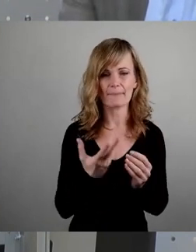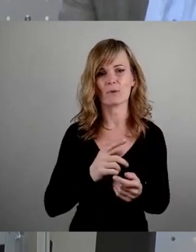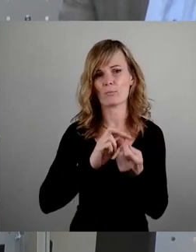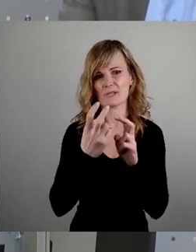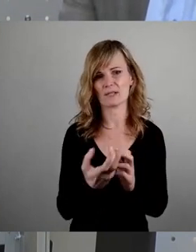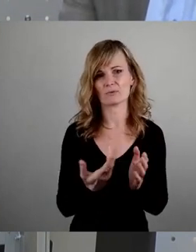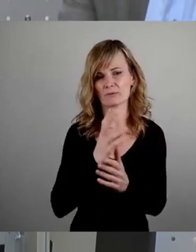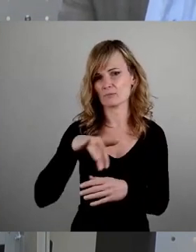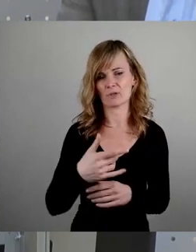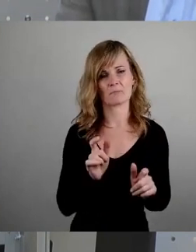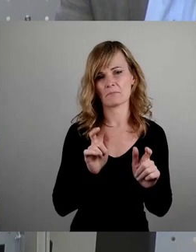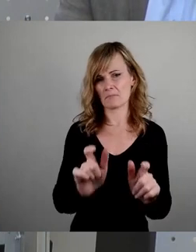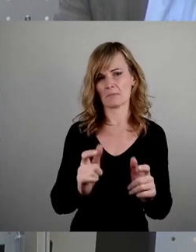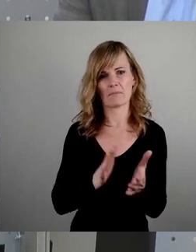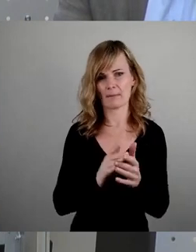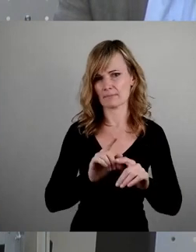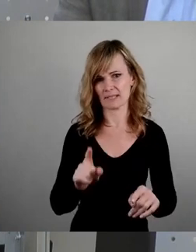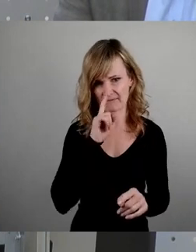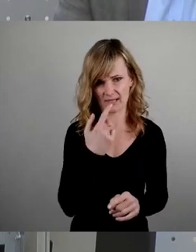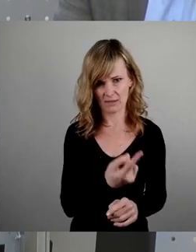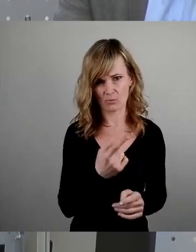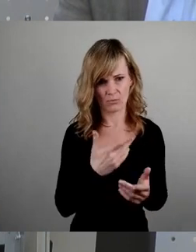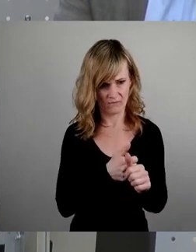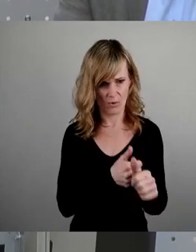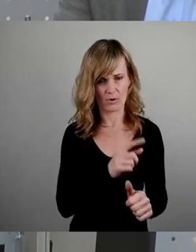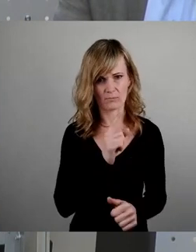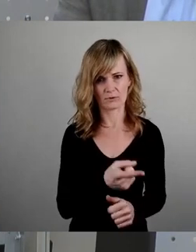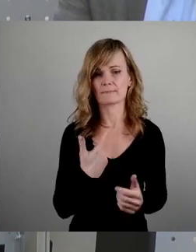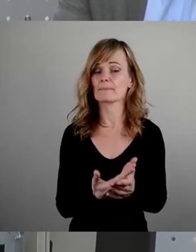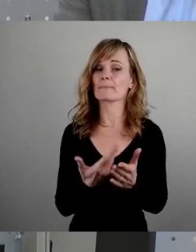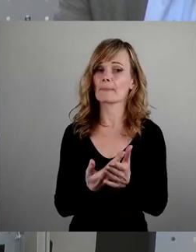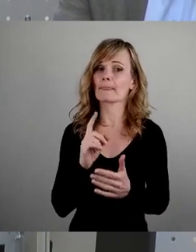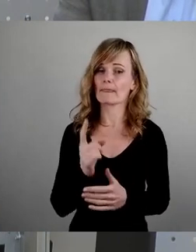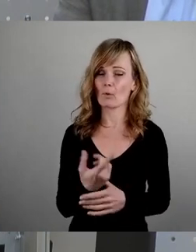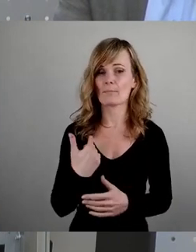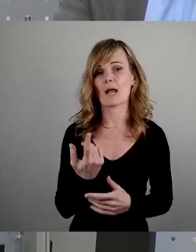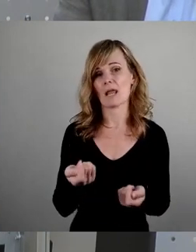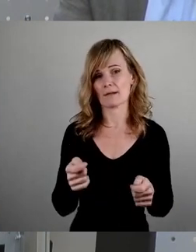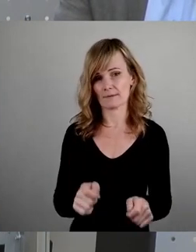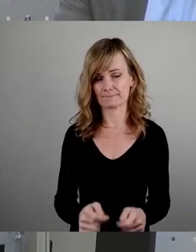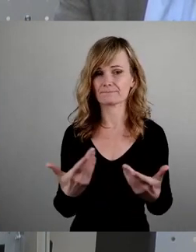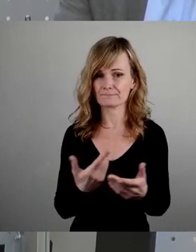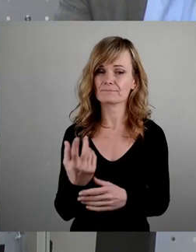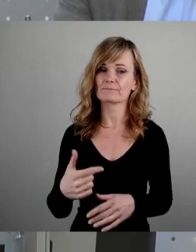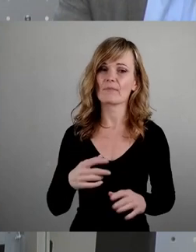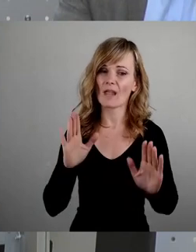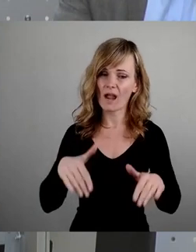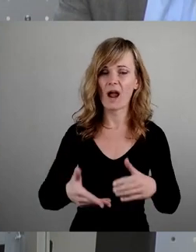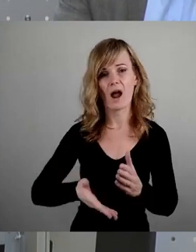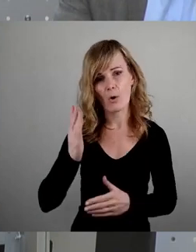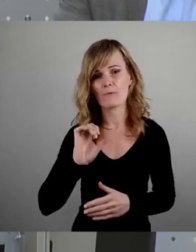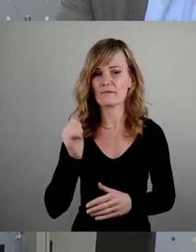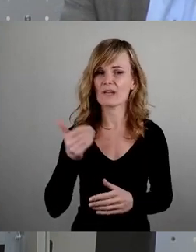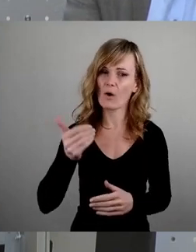des gesamten Projektes verhindern würde. Ich möchte an dieser Stelle mit einem Appell schließen. Lasst uns aufhören, hier schon wieder, wie so oft, für